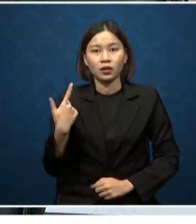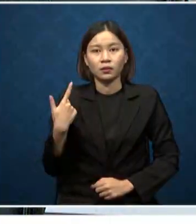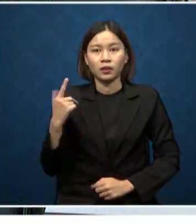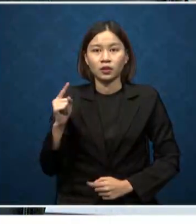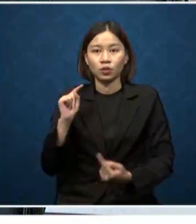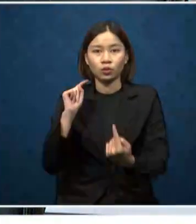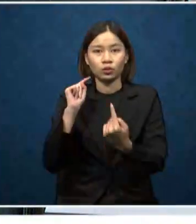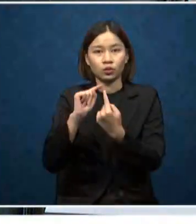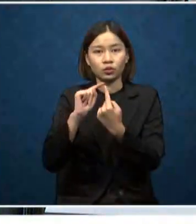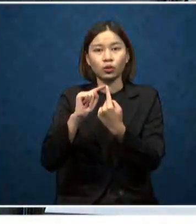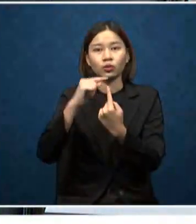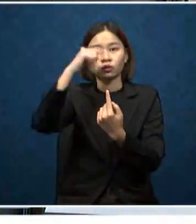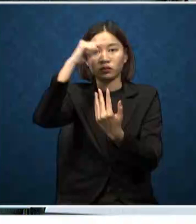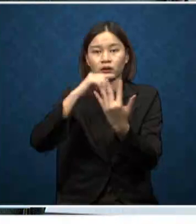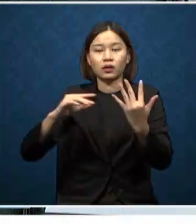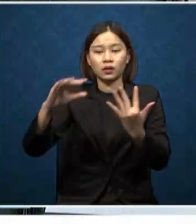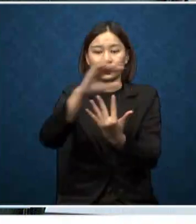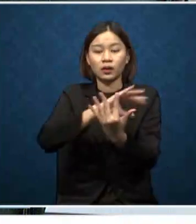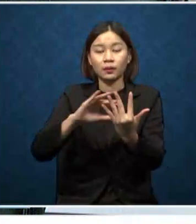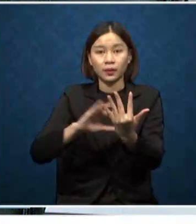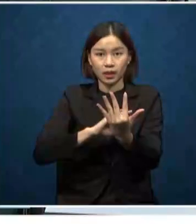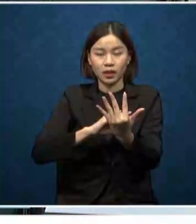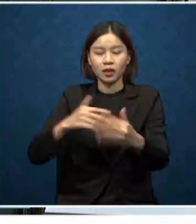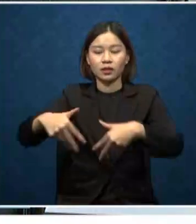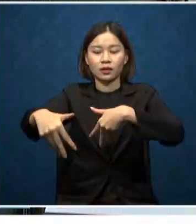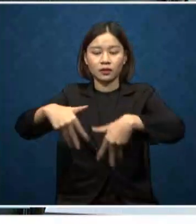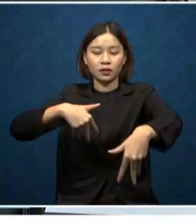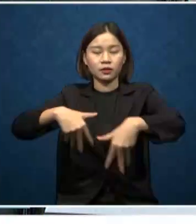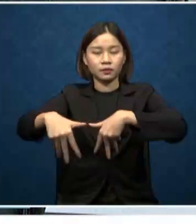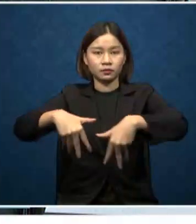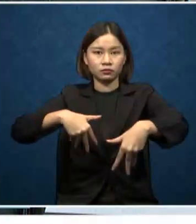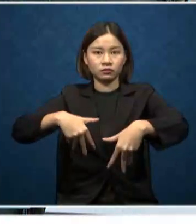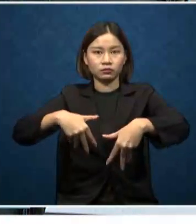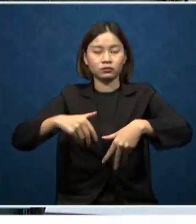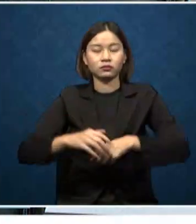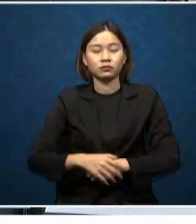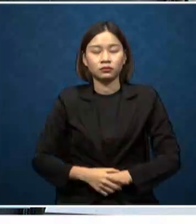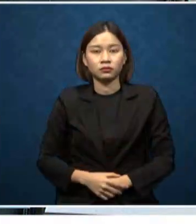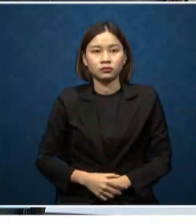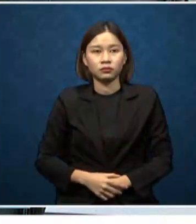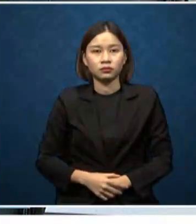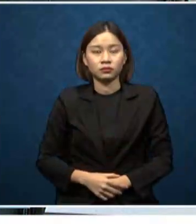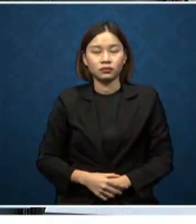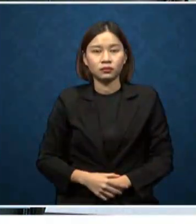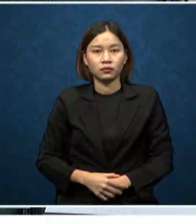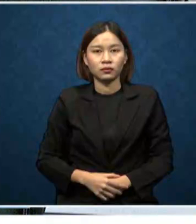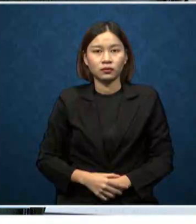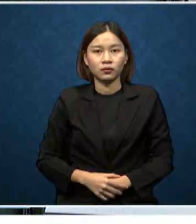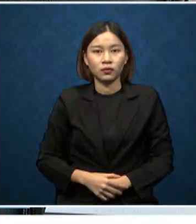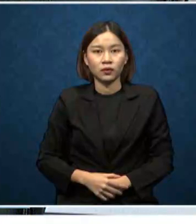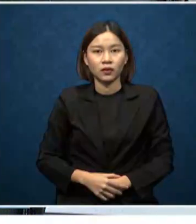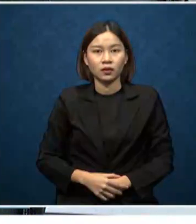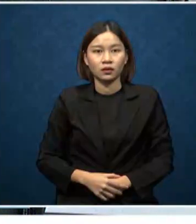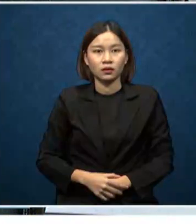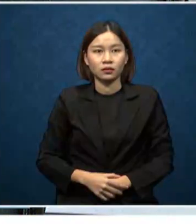ประเทศชาติและประชาชน เพื่อประโยชน์ของประเทศและประชาชน ทั้งจะรักษาไ